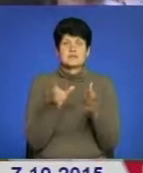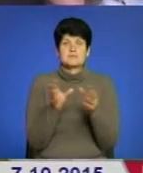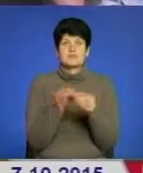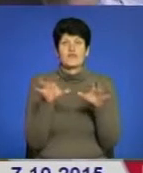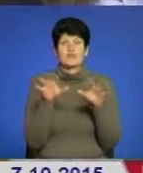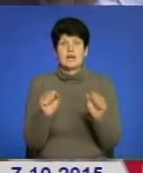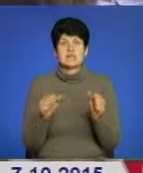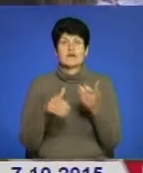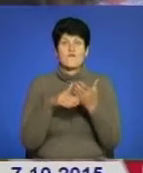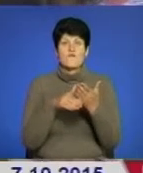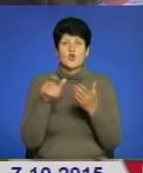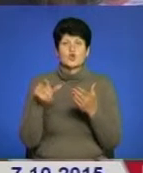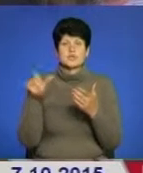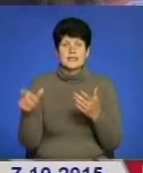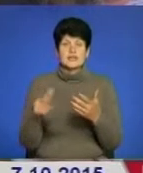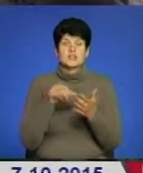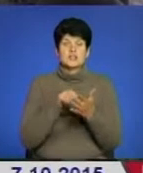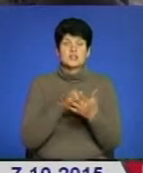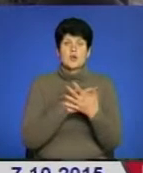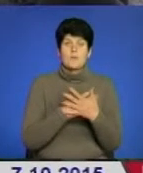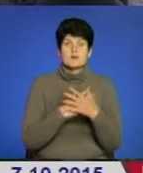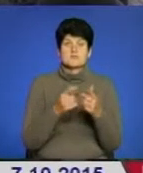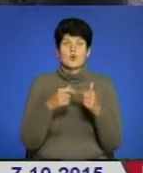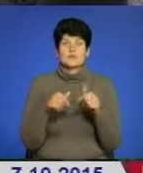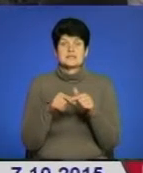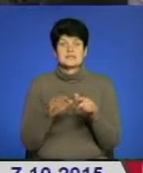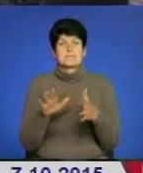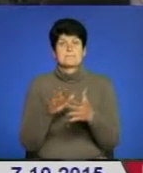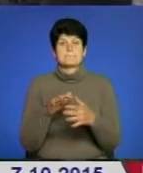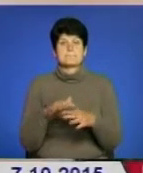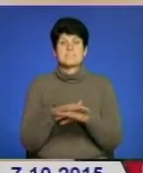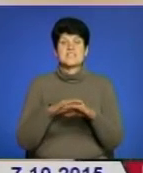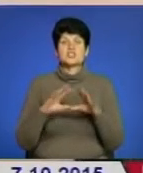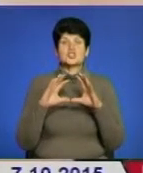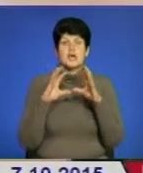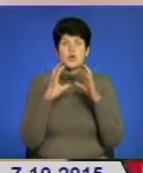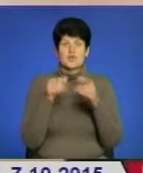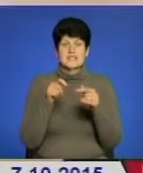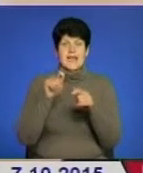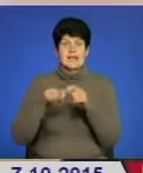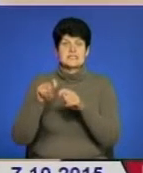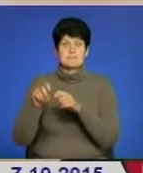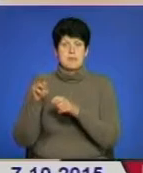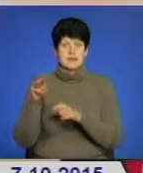волонтери, члени громадських організацій, міжнародні експерти. Впервые на